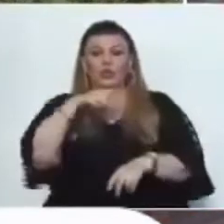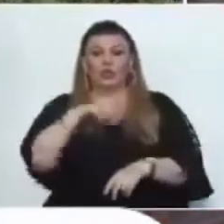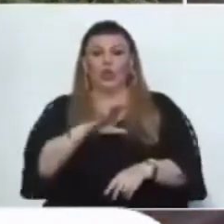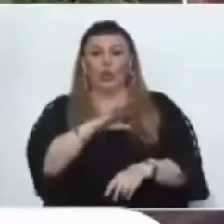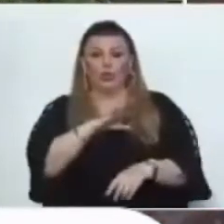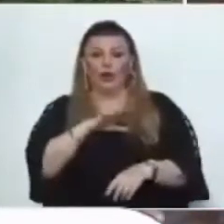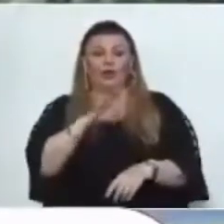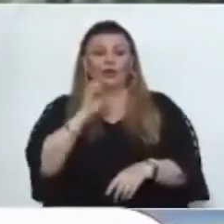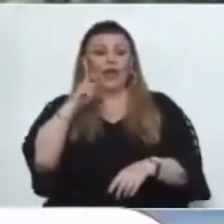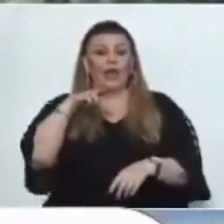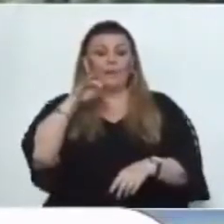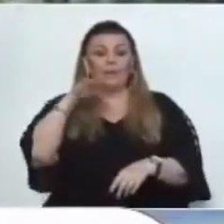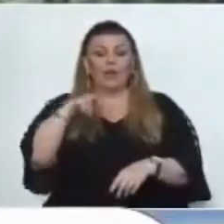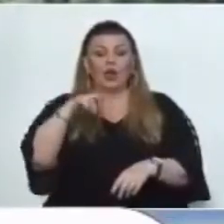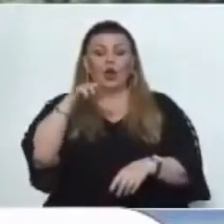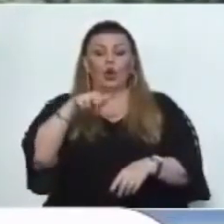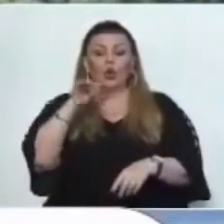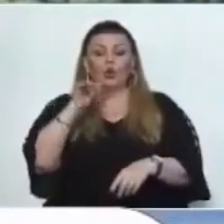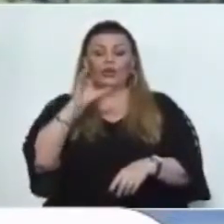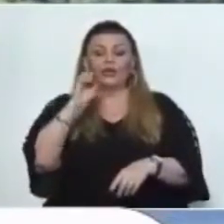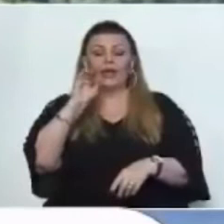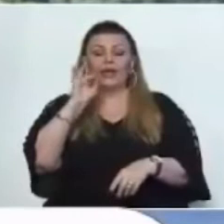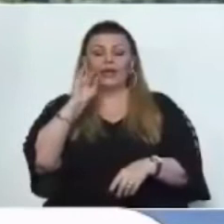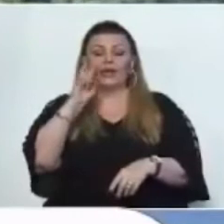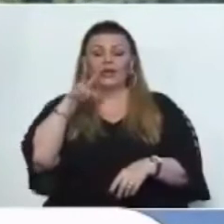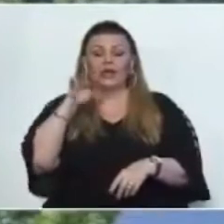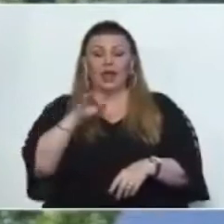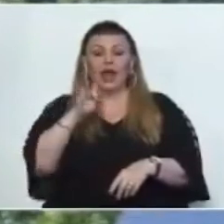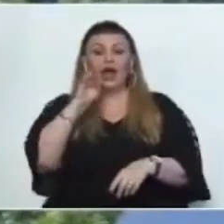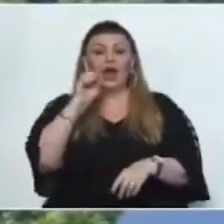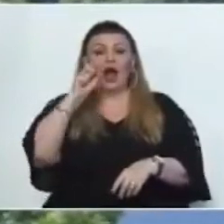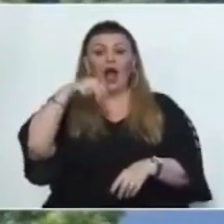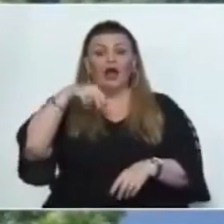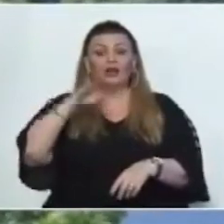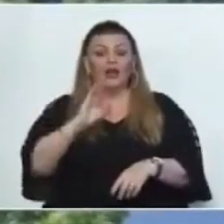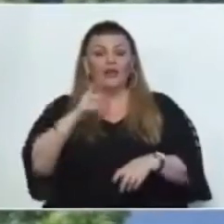olunmaqdadır. Emil Hüseynli, Azərtacı xüsusi müxbiri, məxsusi olaraq Real TV üçün.